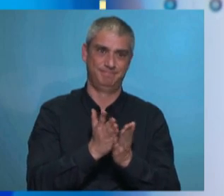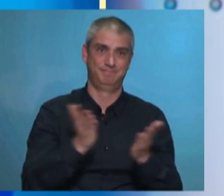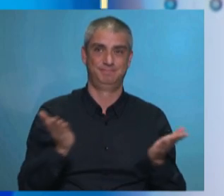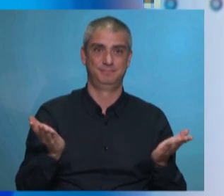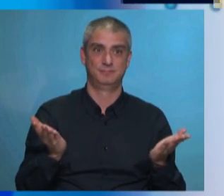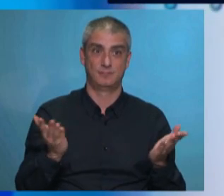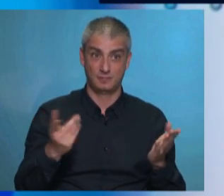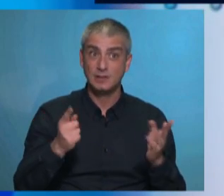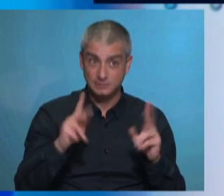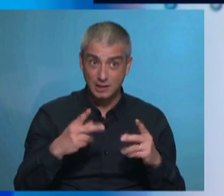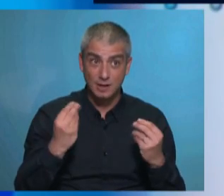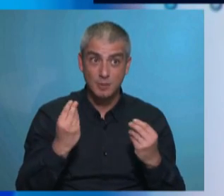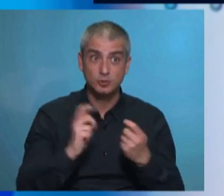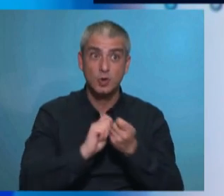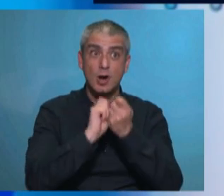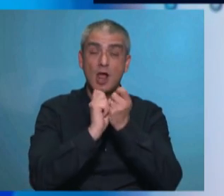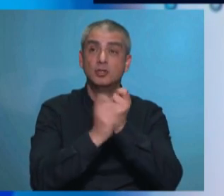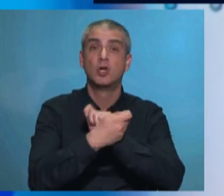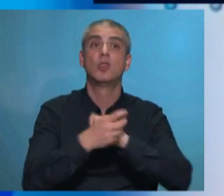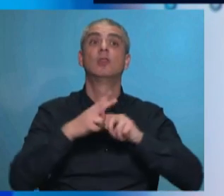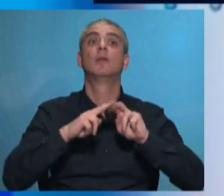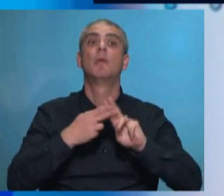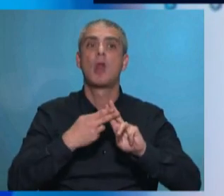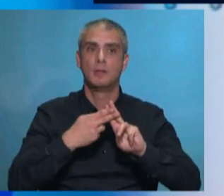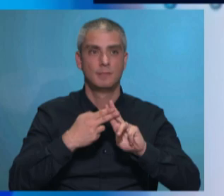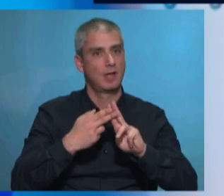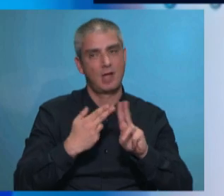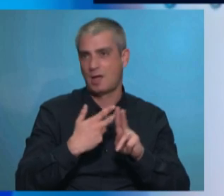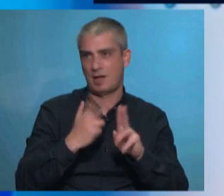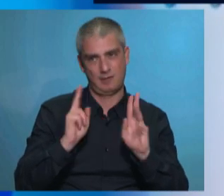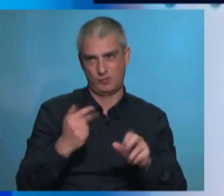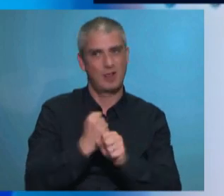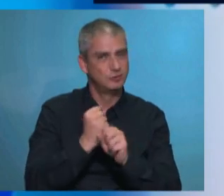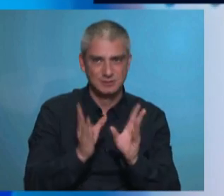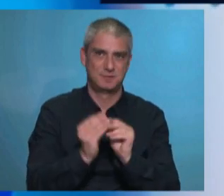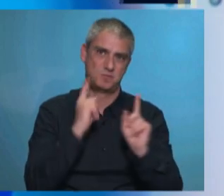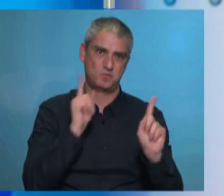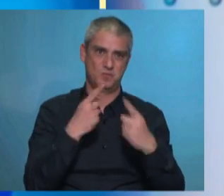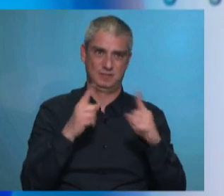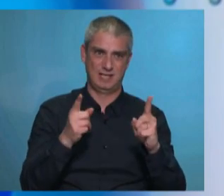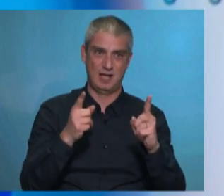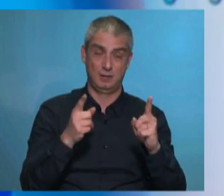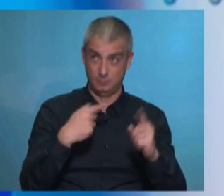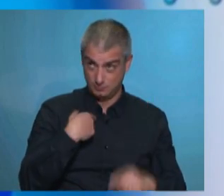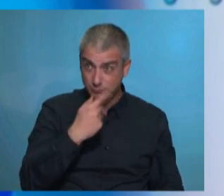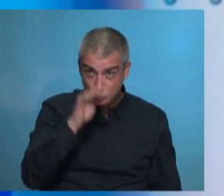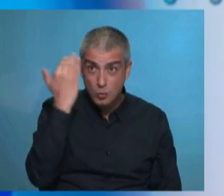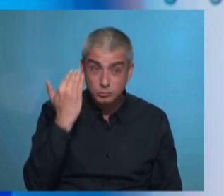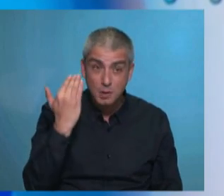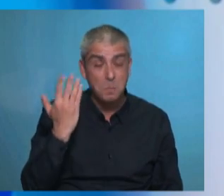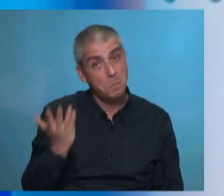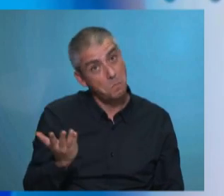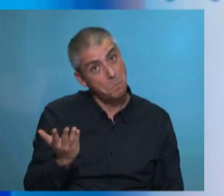If there is something to be changed in the world, then it can only happen through music. An overstatement?